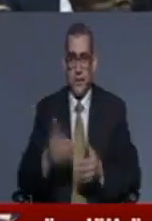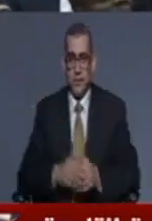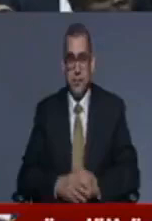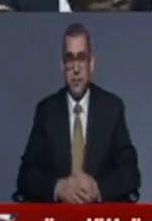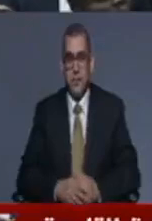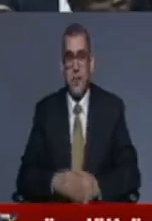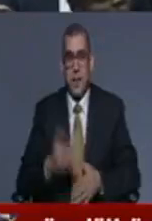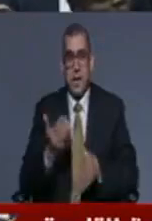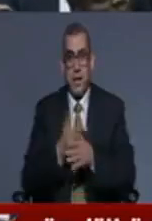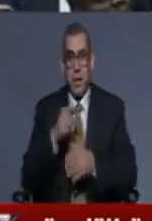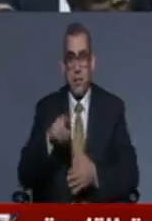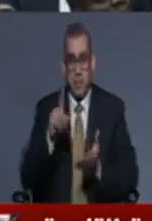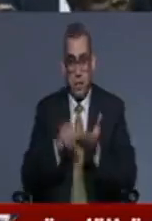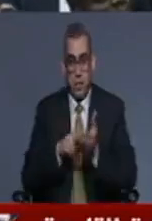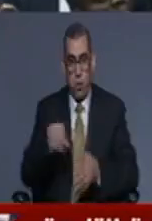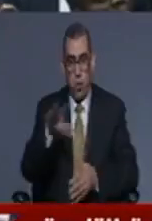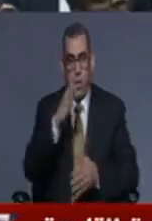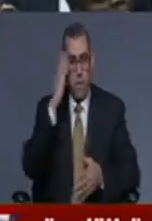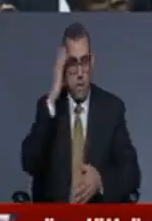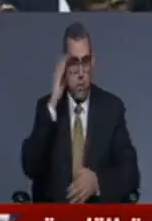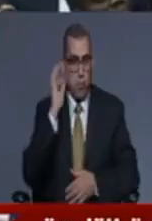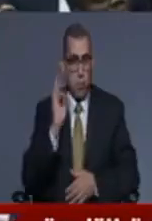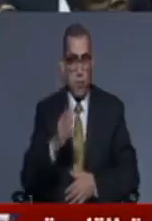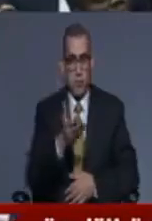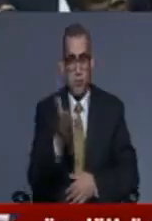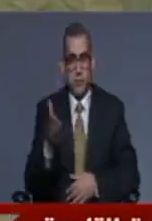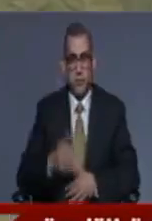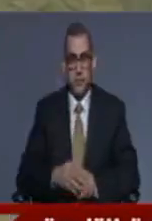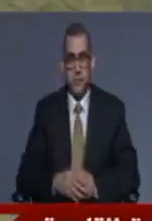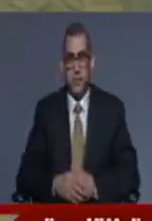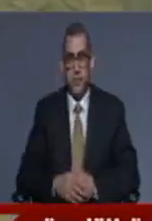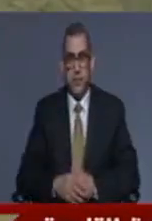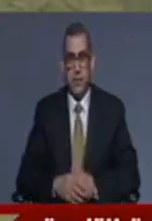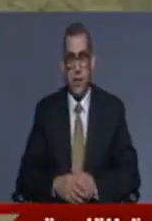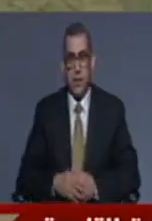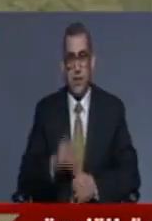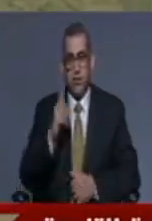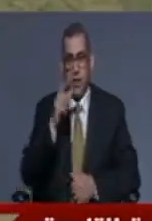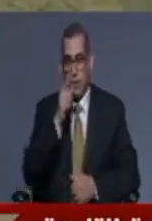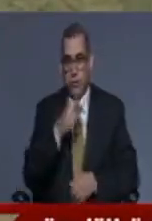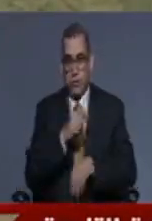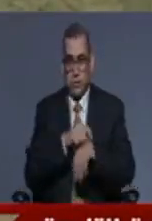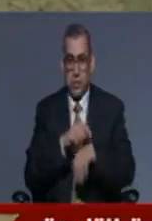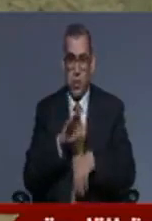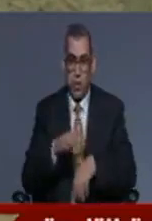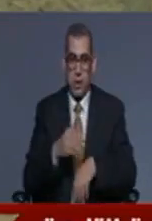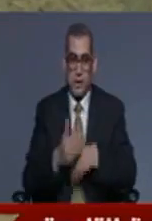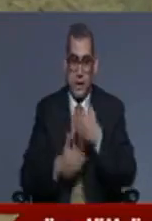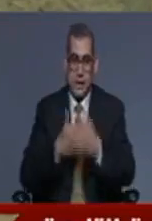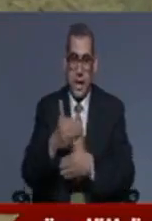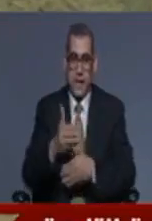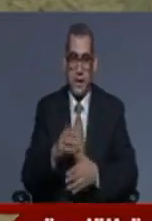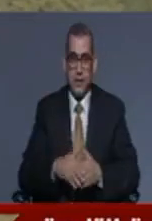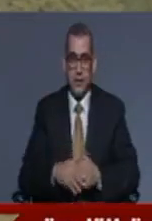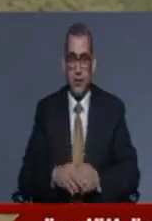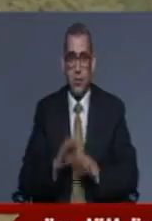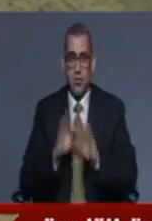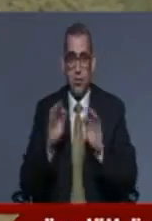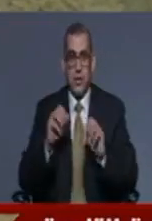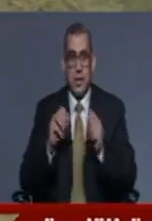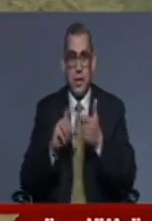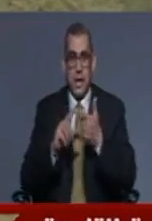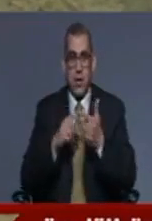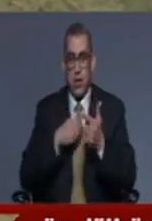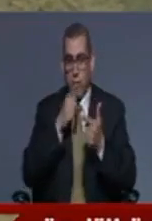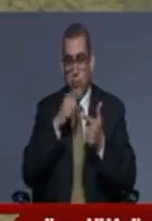لأنهم حقا مفترسون، حاول إبقائهم داخل الأقفاص في الواقع. ثانيا، دعوني أرحب بكم